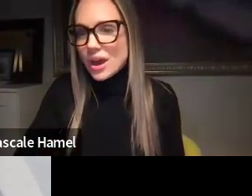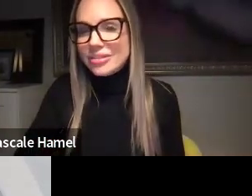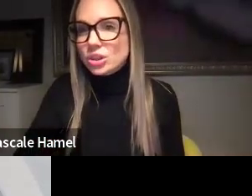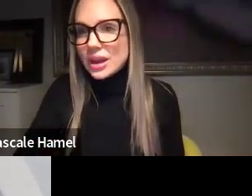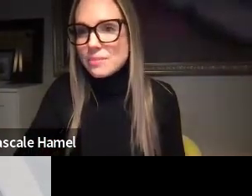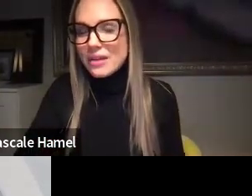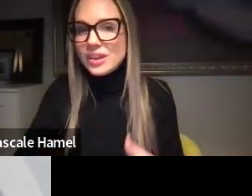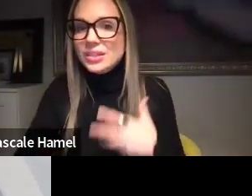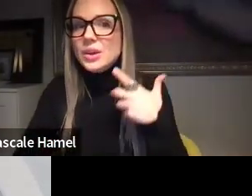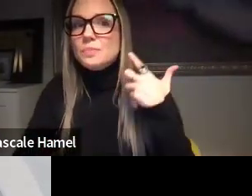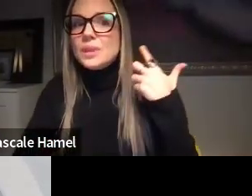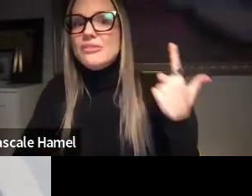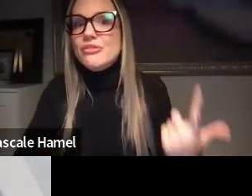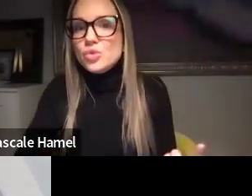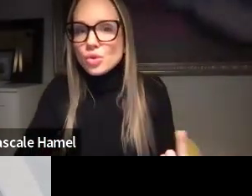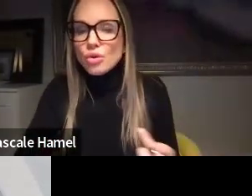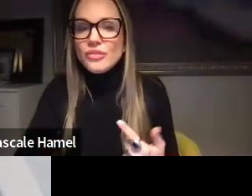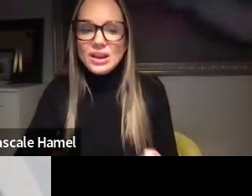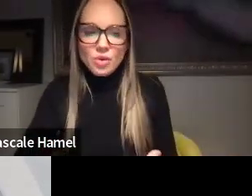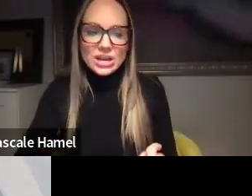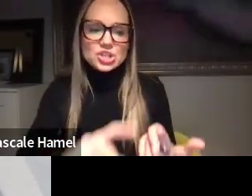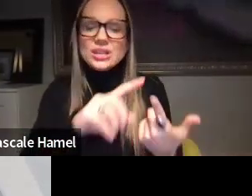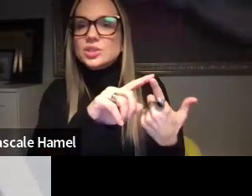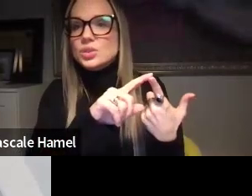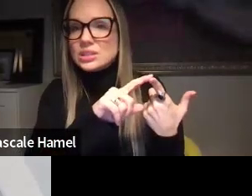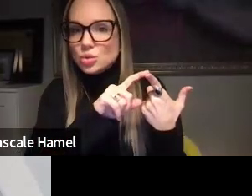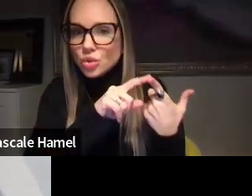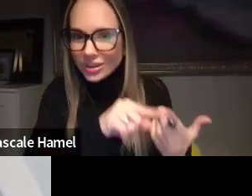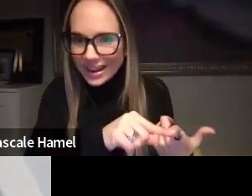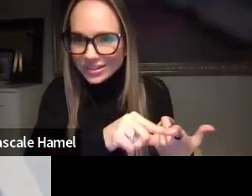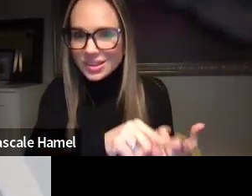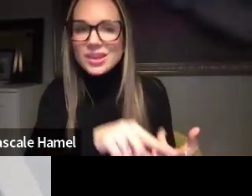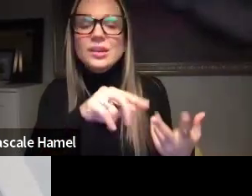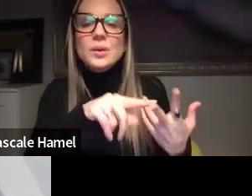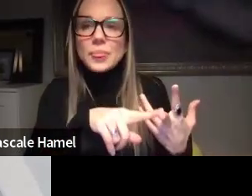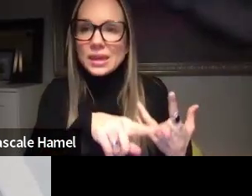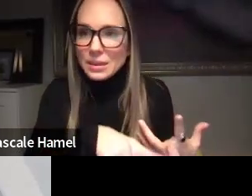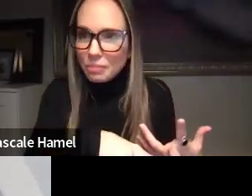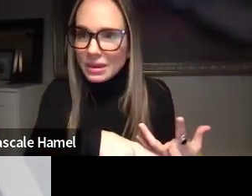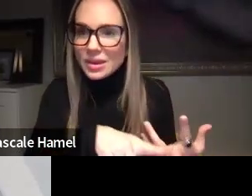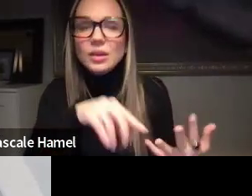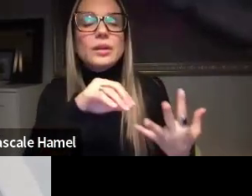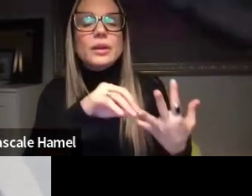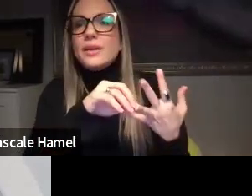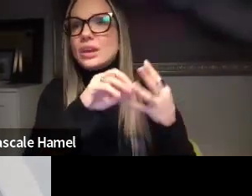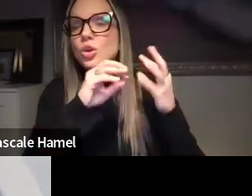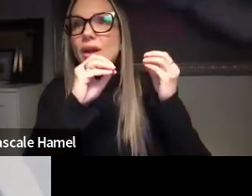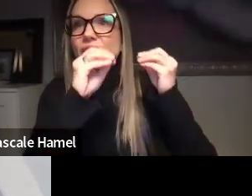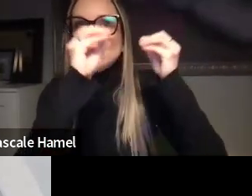être à notre taille parfaite. Et vu qu'on va l'avoir acheté dans un tissu de qualité,